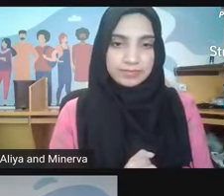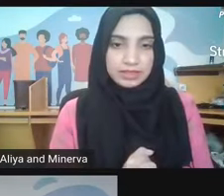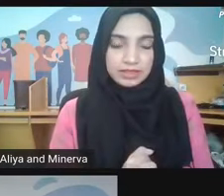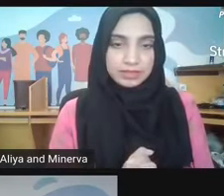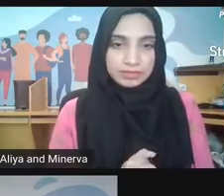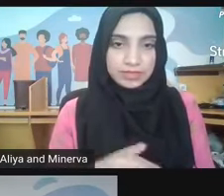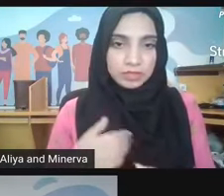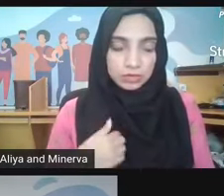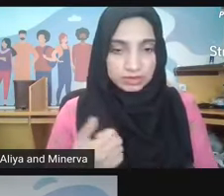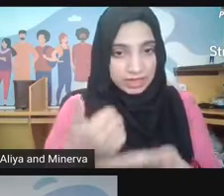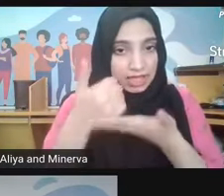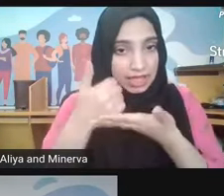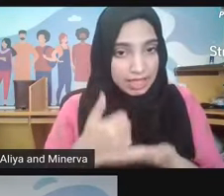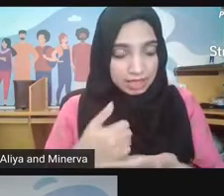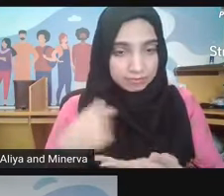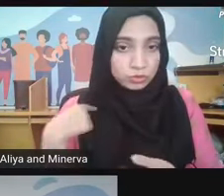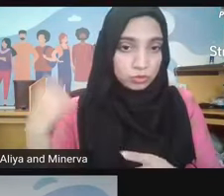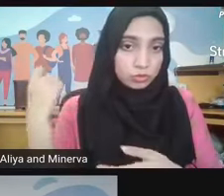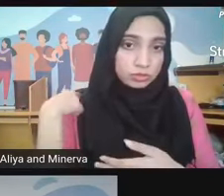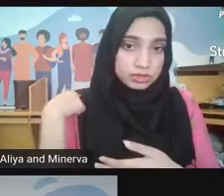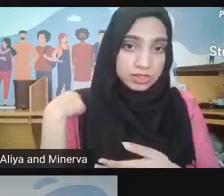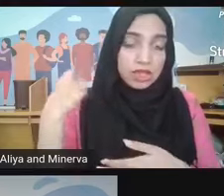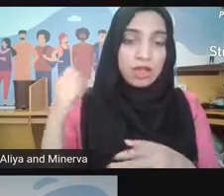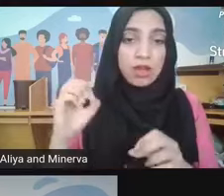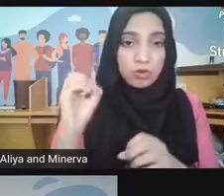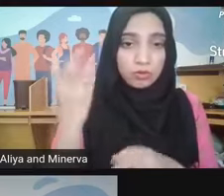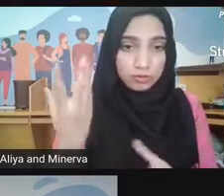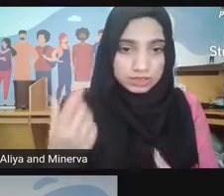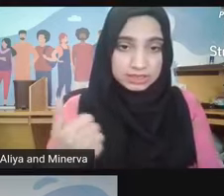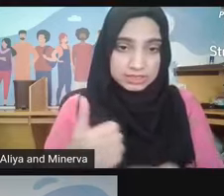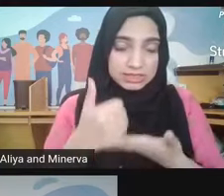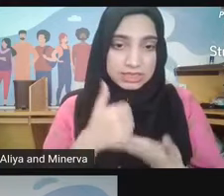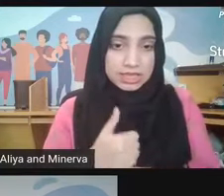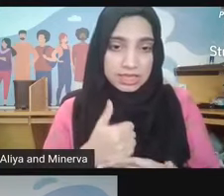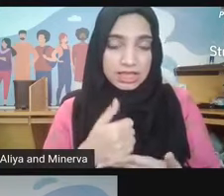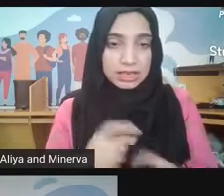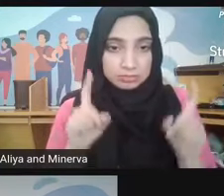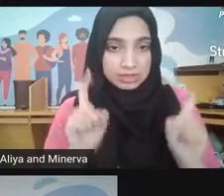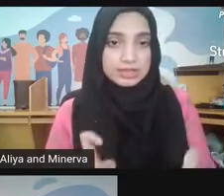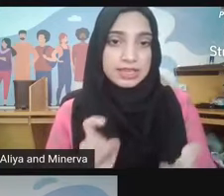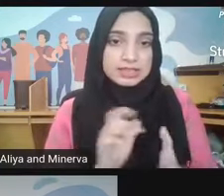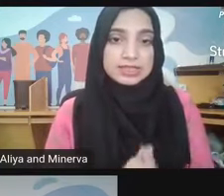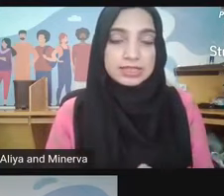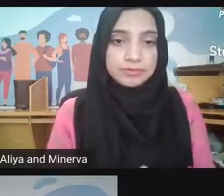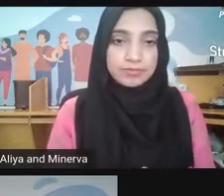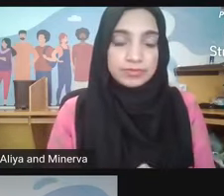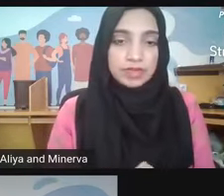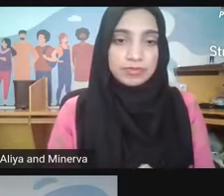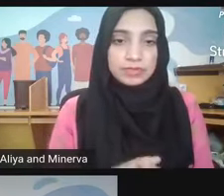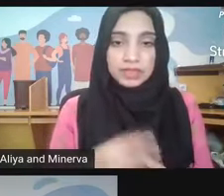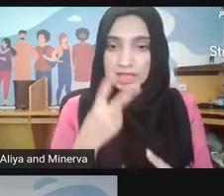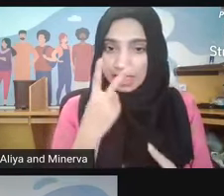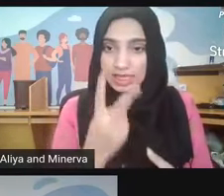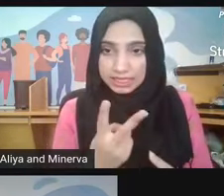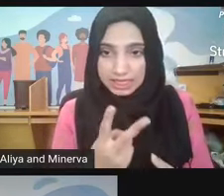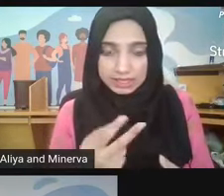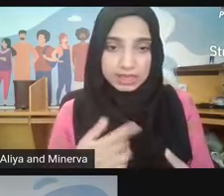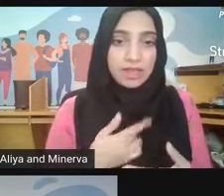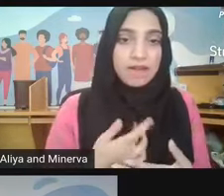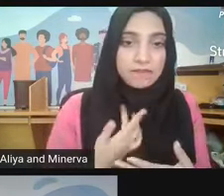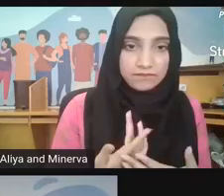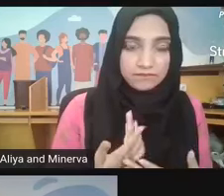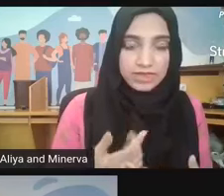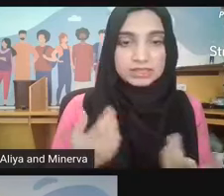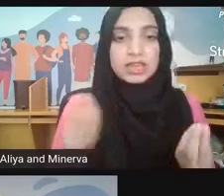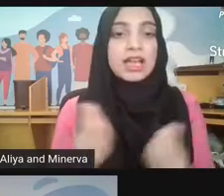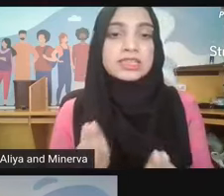So it will help the breast to be examined. और इसमें क्या होगा कि चीजें prominent हो जाएंगी जो हमने अभी feel